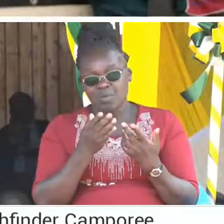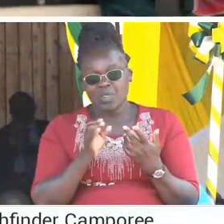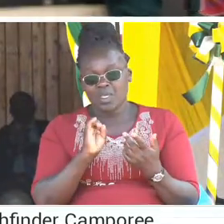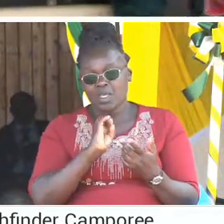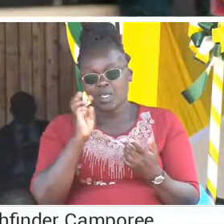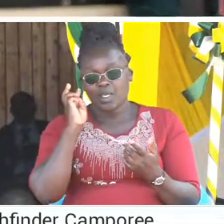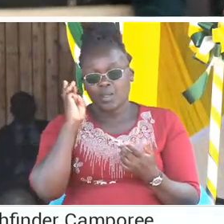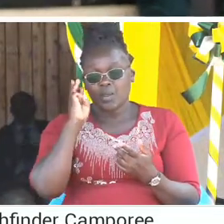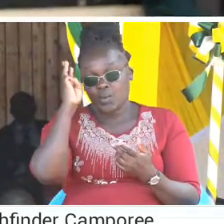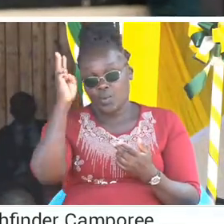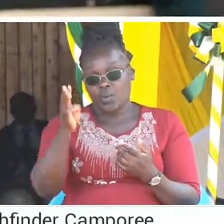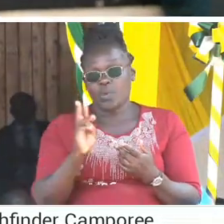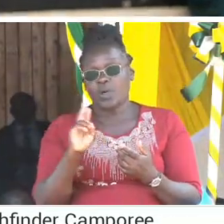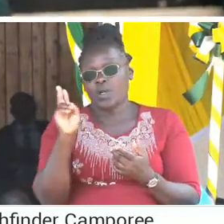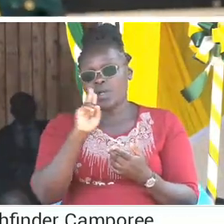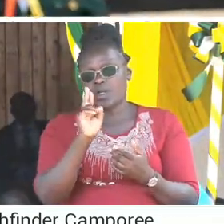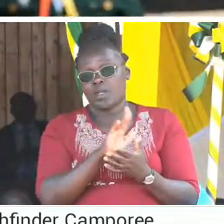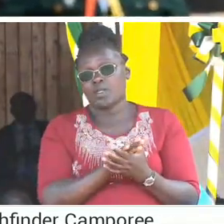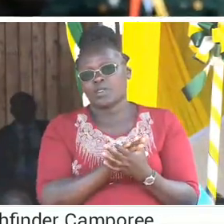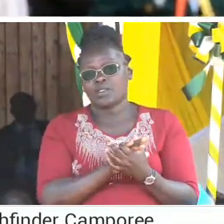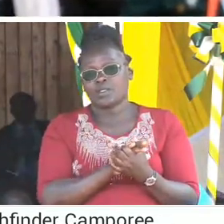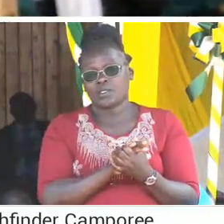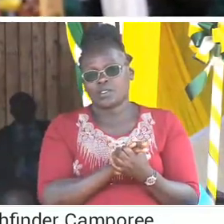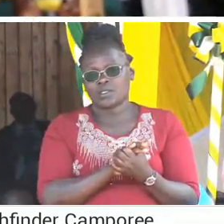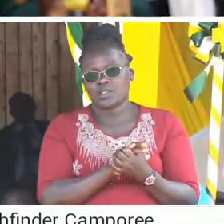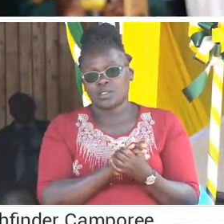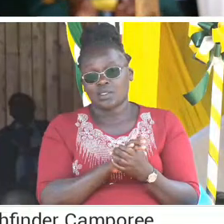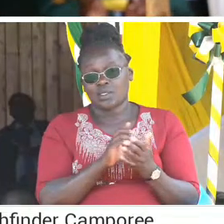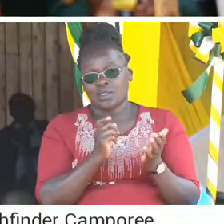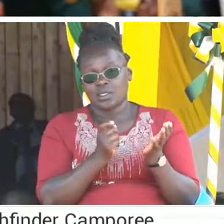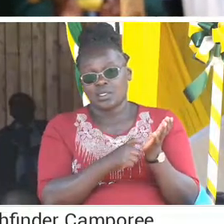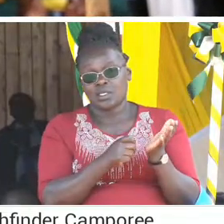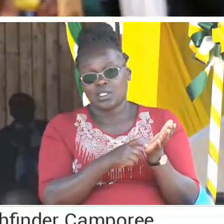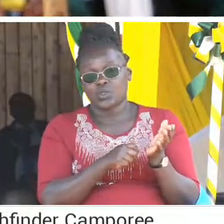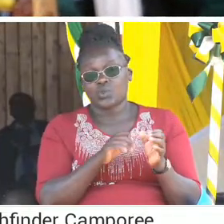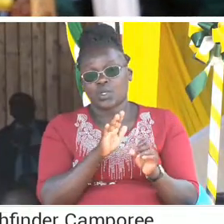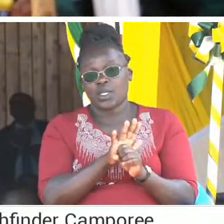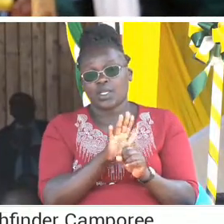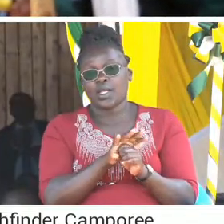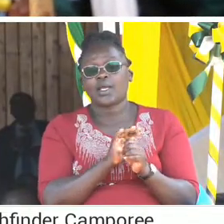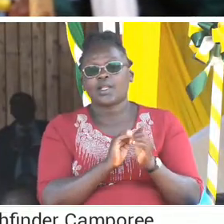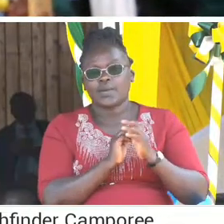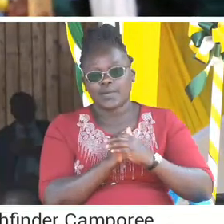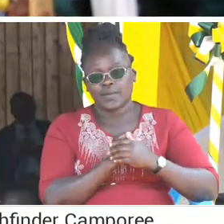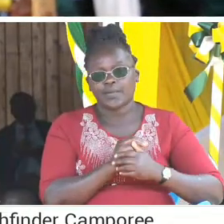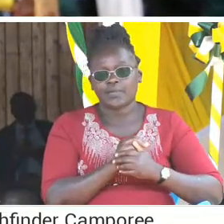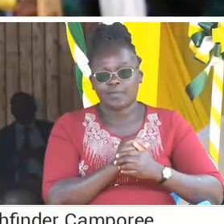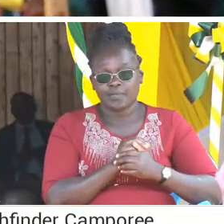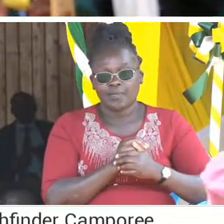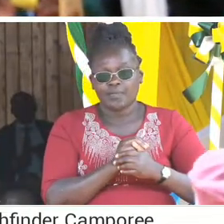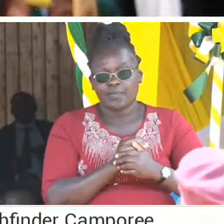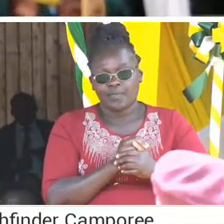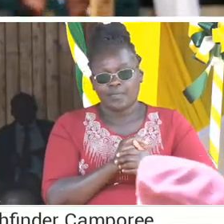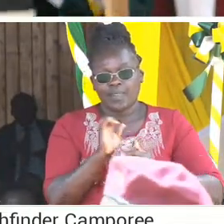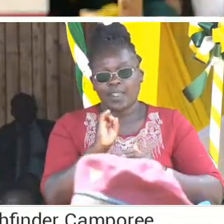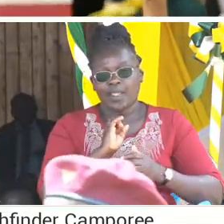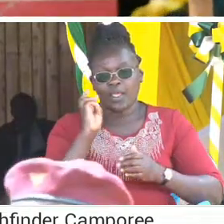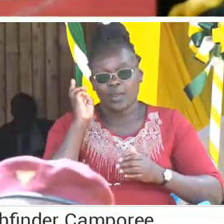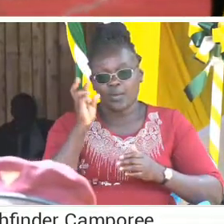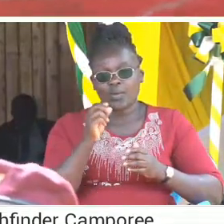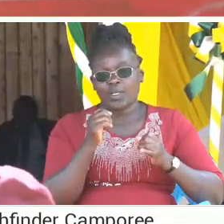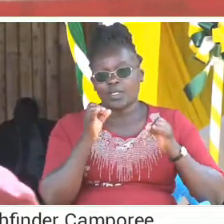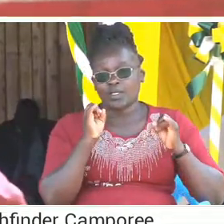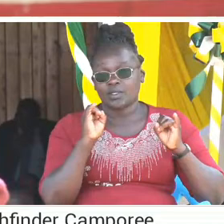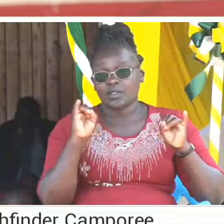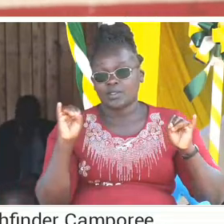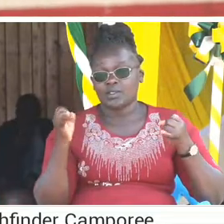kingi. Kwa hiyo wale ambao Kiswahili mkielewi, nitajaribu kudokeza maneno ya Kiingereza japo si lugha yetu. Mm-hmm.